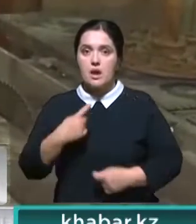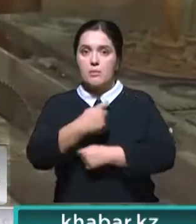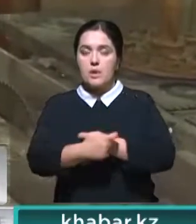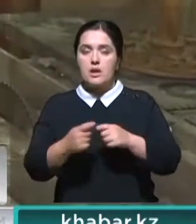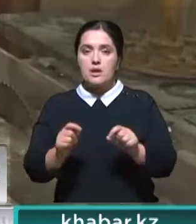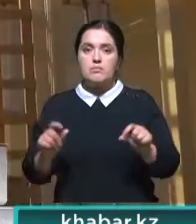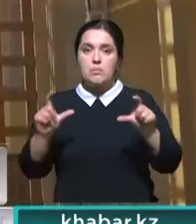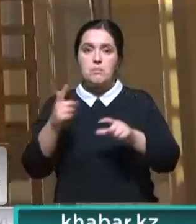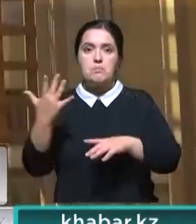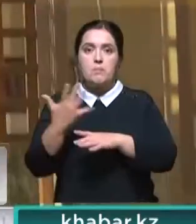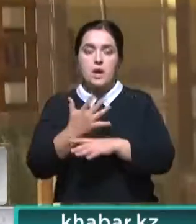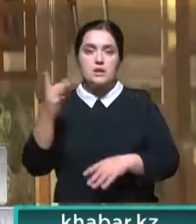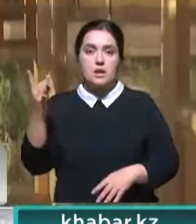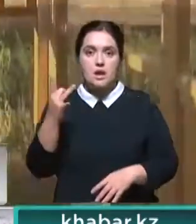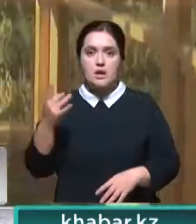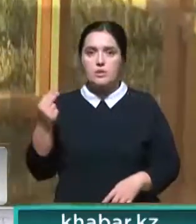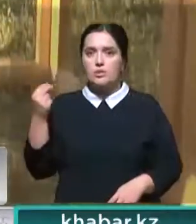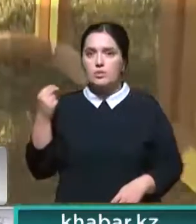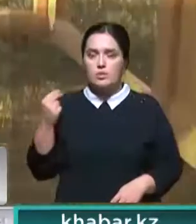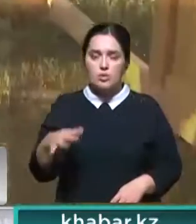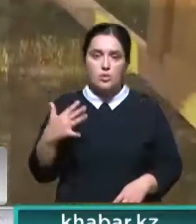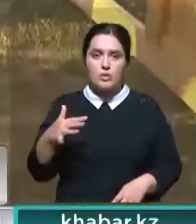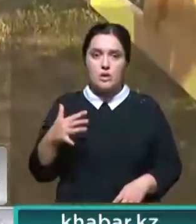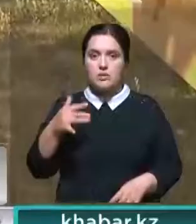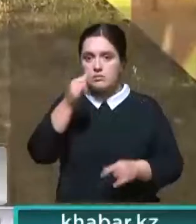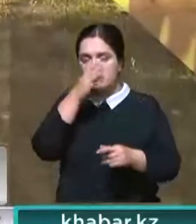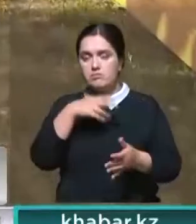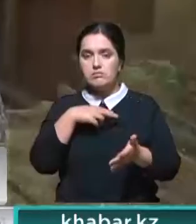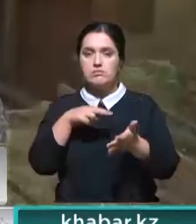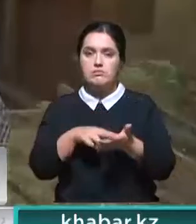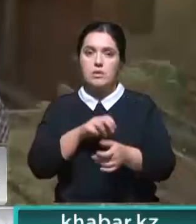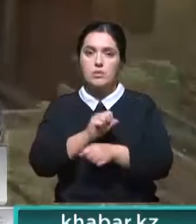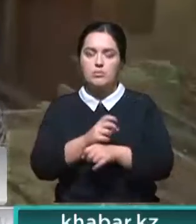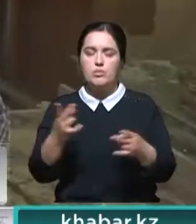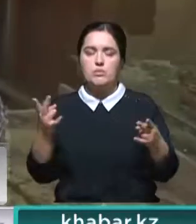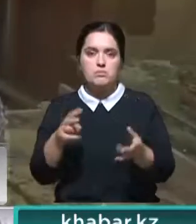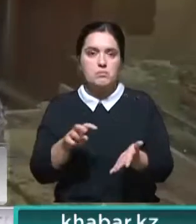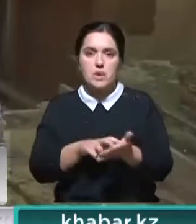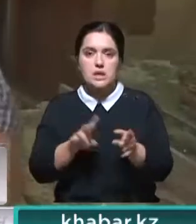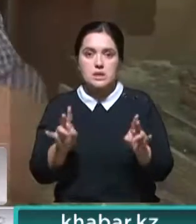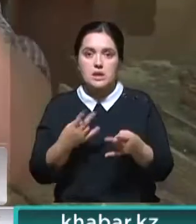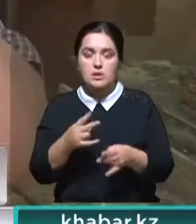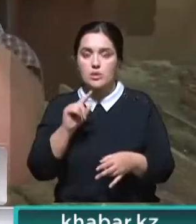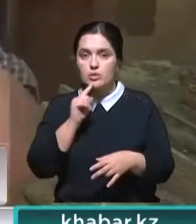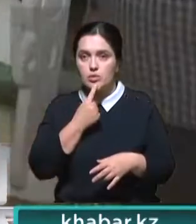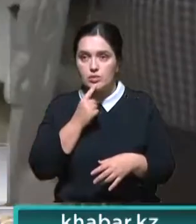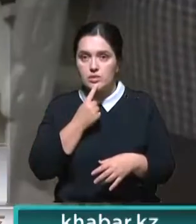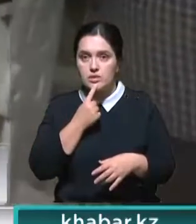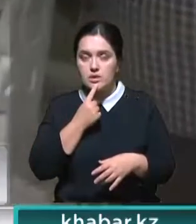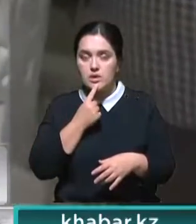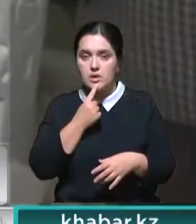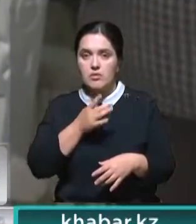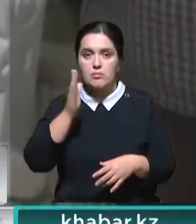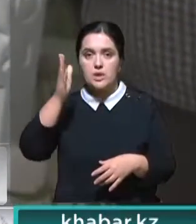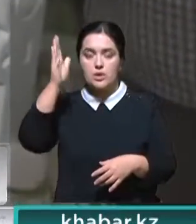на 5 раз почти за год. Дорого-то дорого, но нельзя стоять на месте, надо продвигаться. Не надо бояться от трудностей, надо идти вперед. В этом